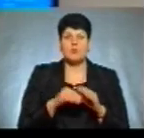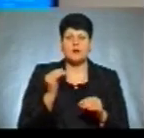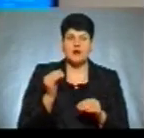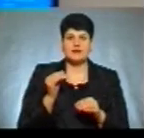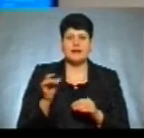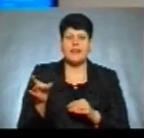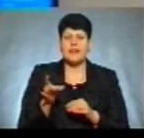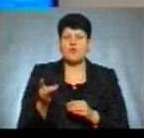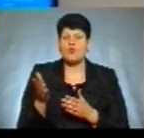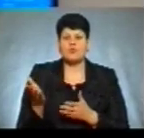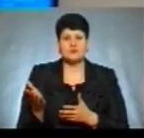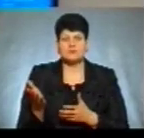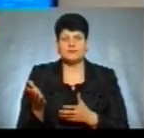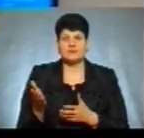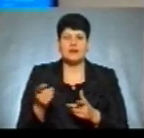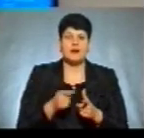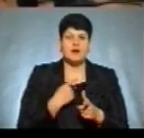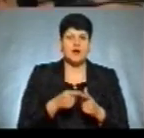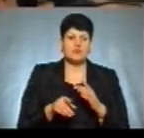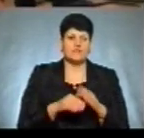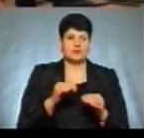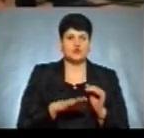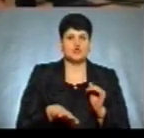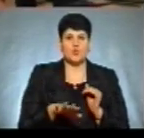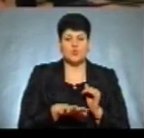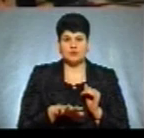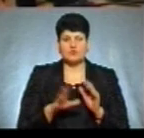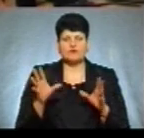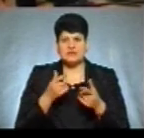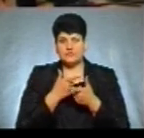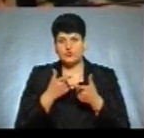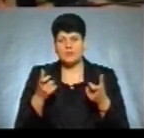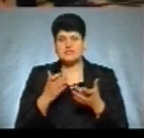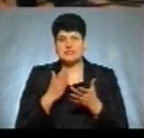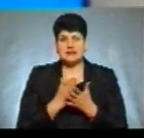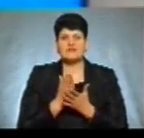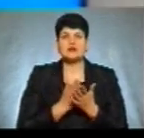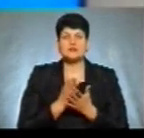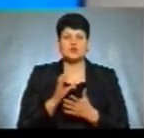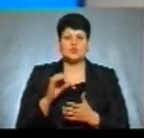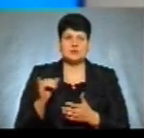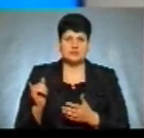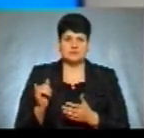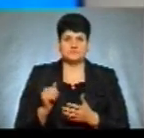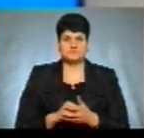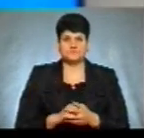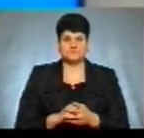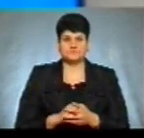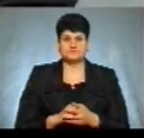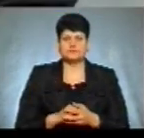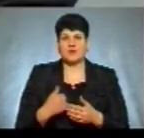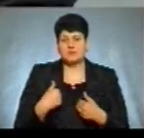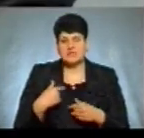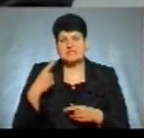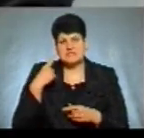певний регіон або певний виборчий округ. Вся інформація розміщена в ресурсі, вона деперсоналізована. Ми